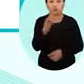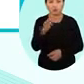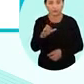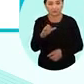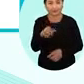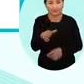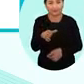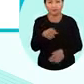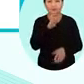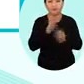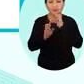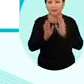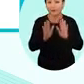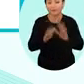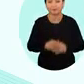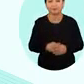эрсдэл гарсаар байдаг.